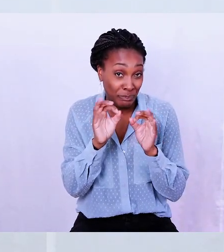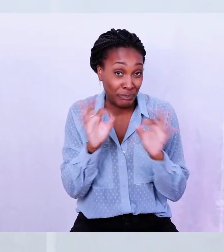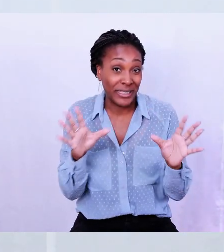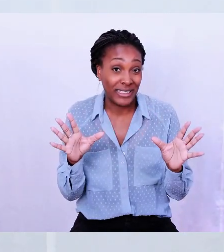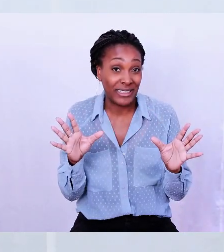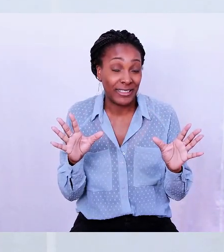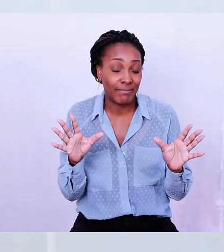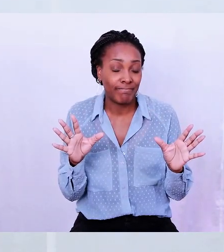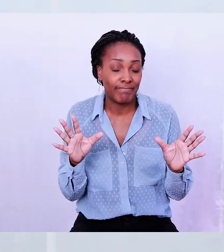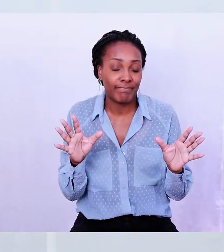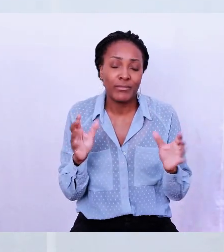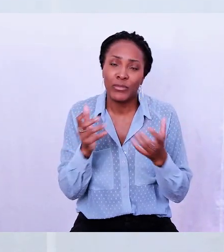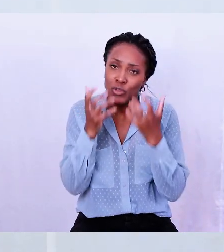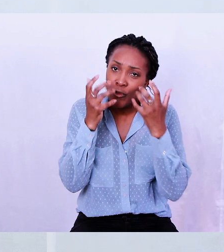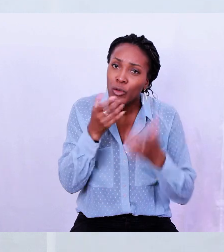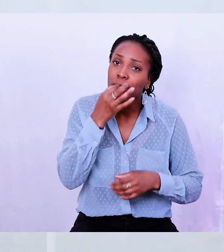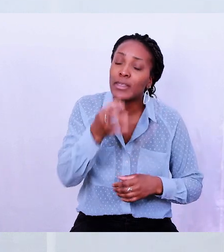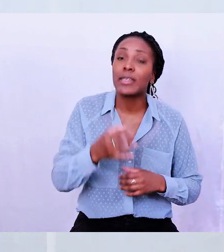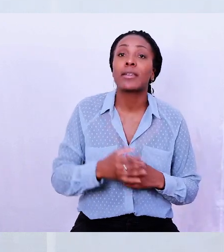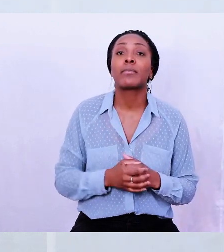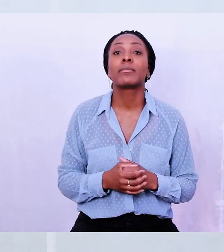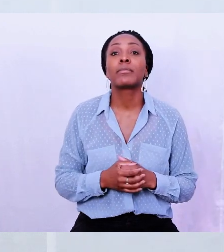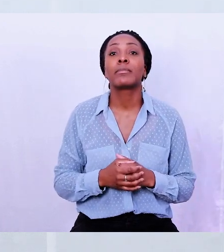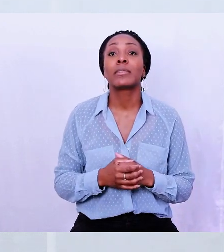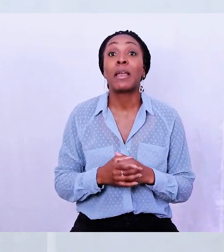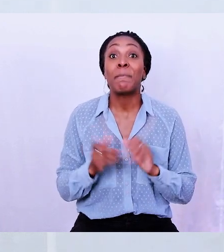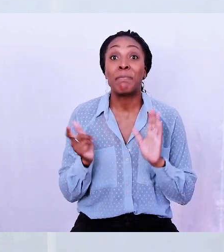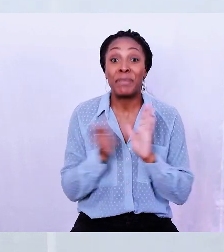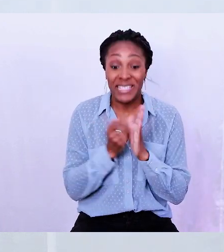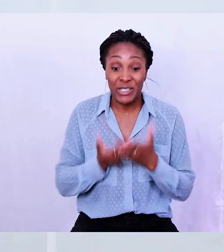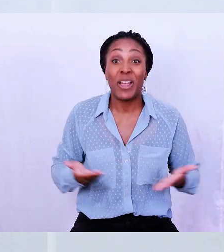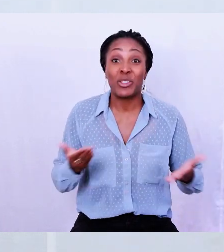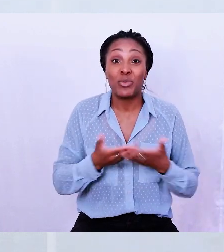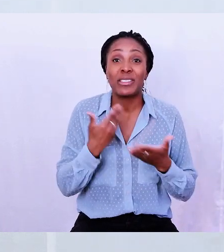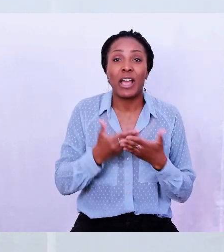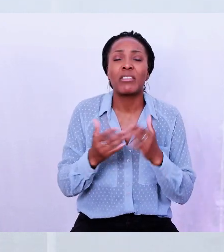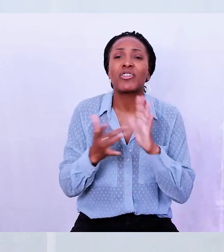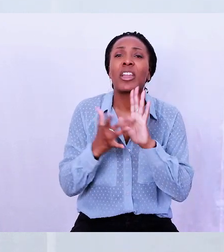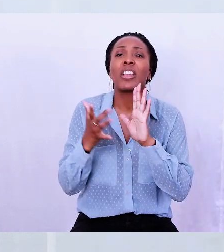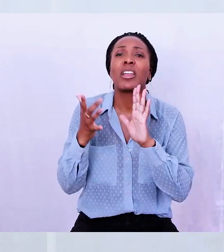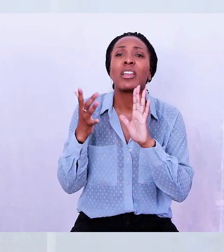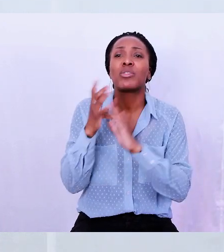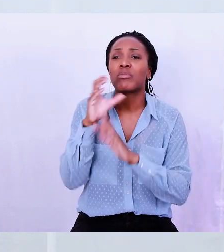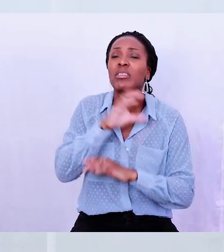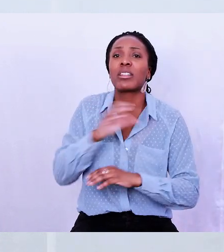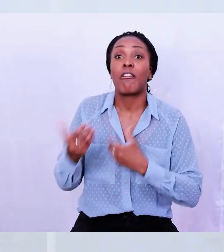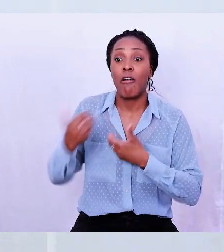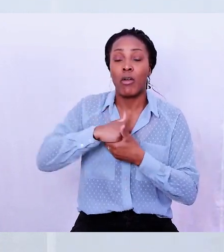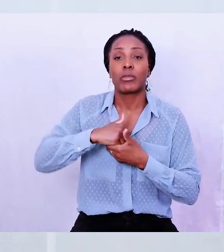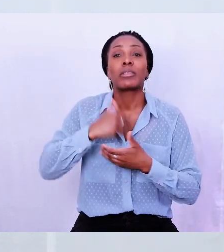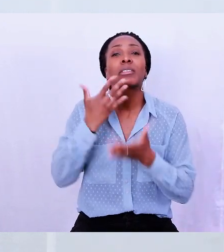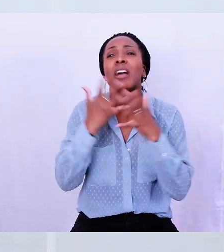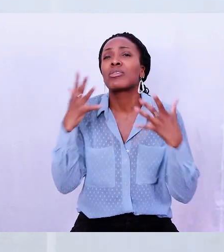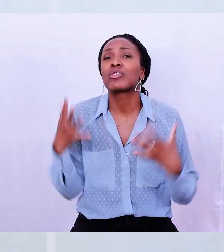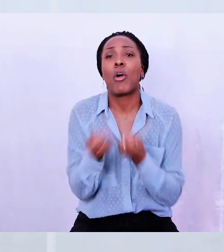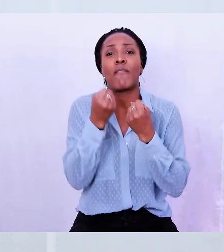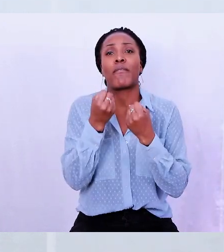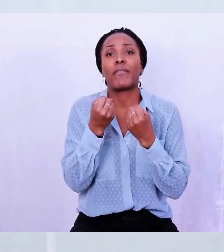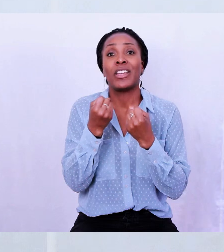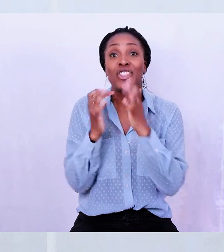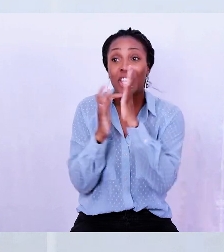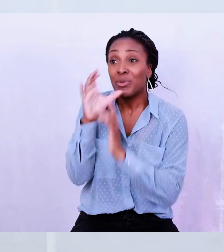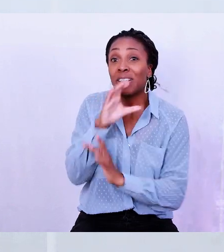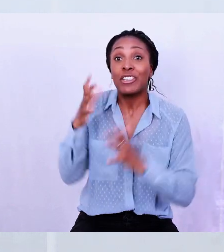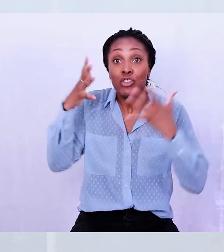J'aimerais te dire que Jésus-Christ est le sauveur du monde. Et sauveur du monde, c'est pas n'importe quoi. Ça veut dire que c'est celui qui a